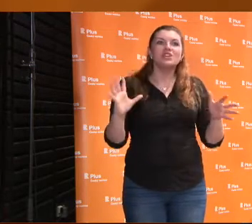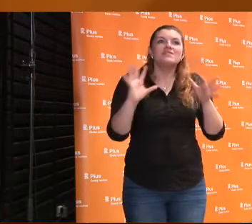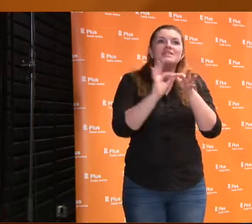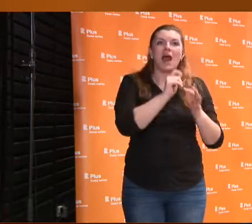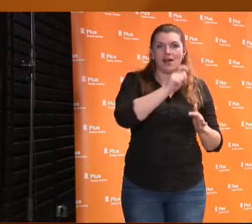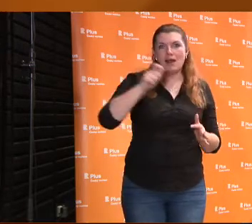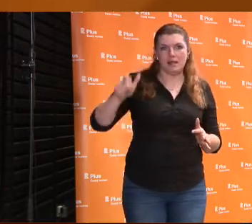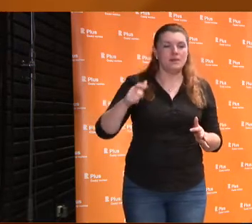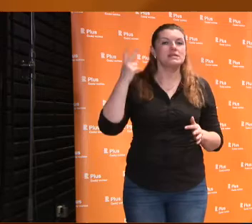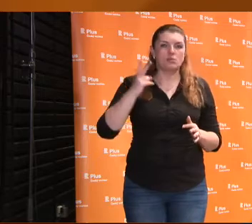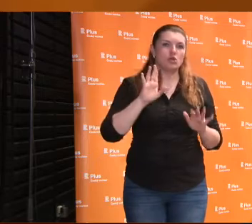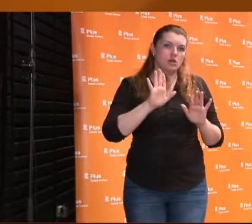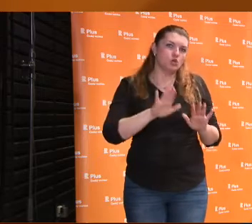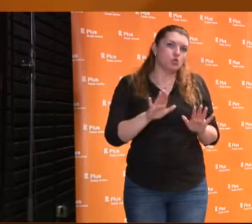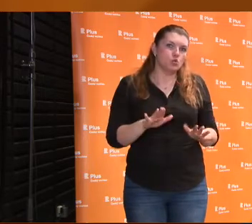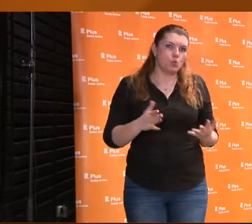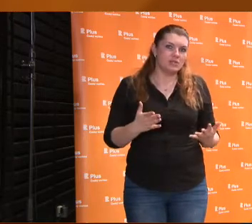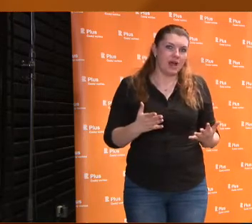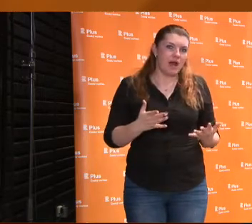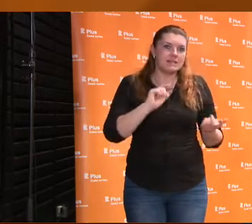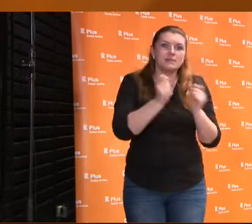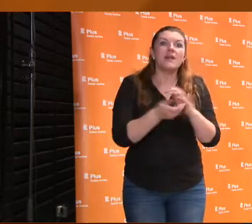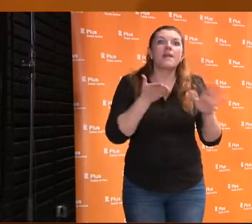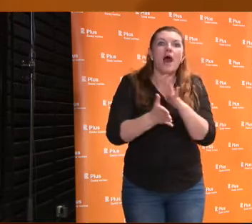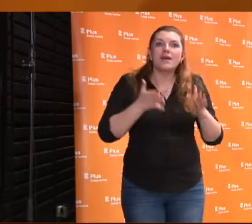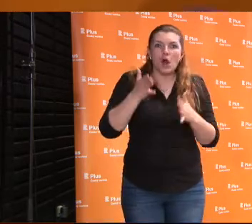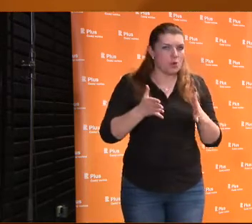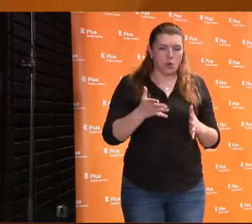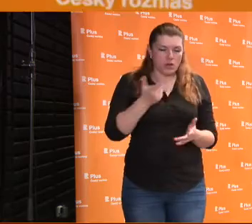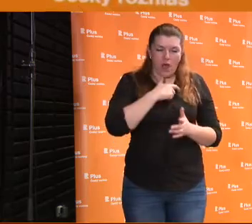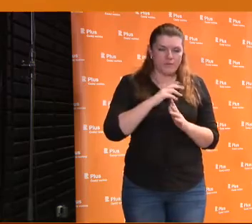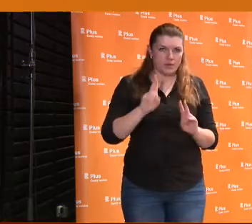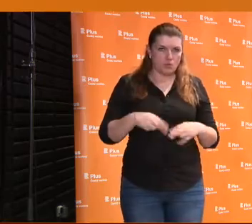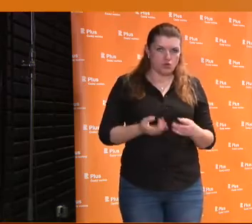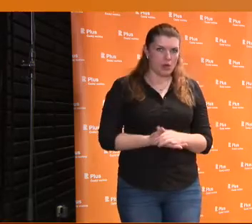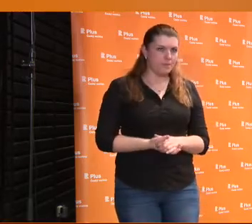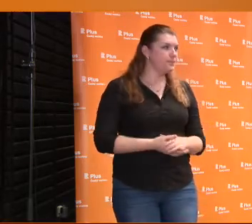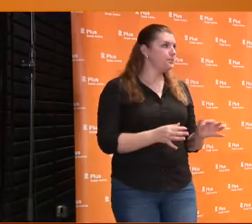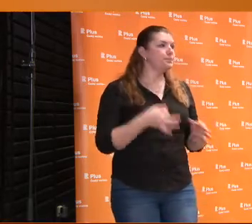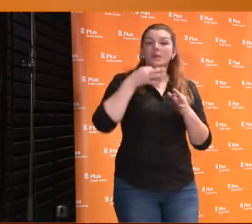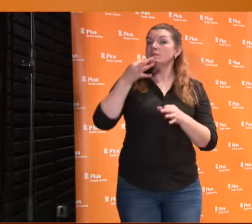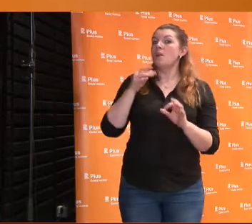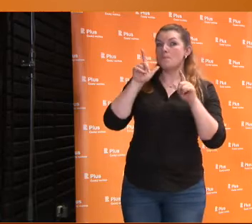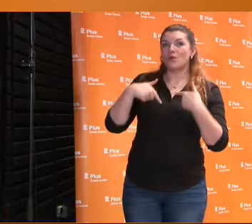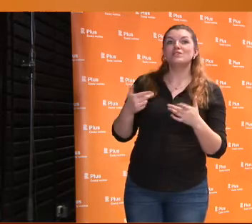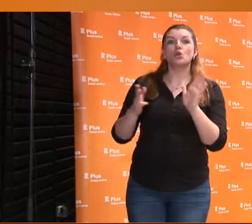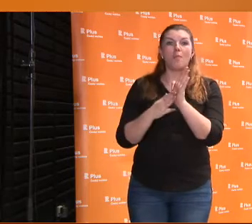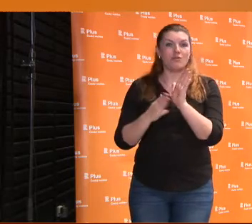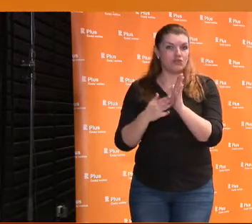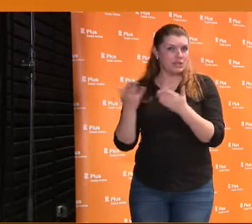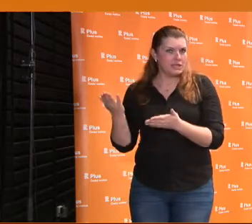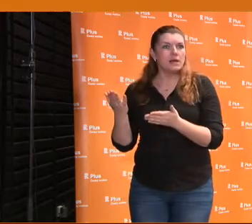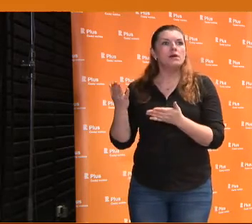lidmi s vyššími city, ten se prostě nahradit nedá. Pane profesore Maříku, my máme počítače, které dokáží